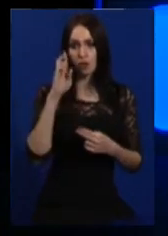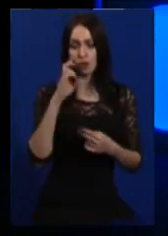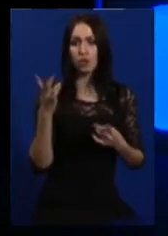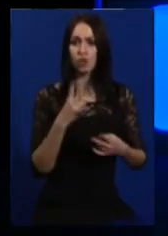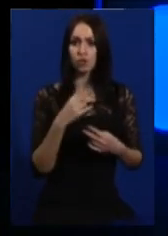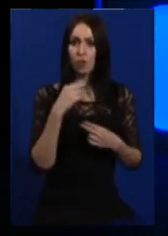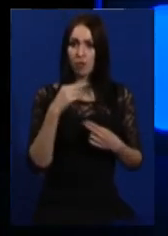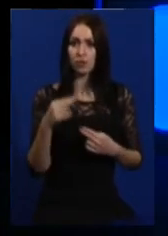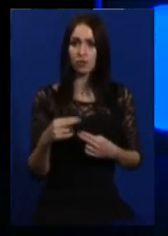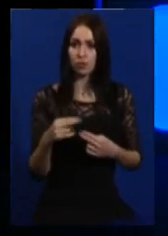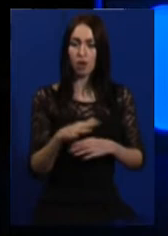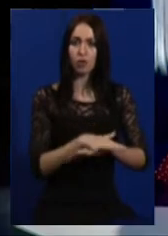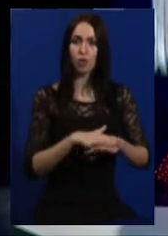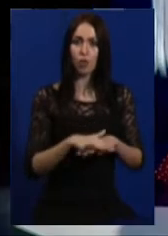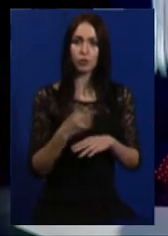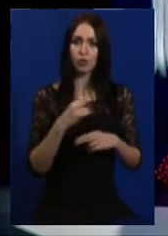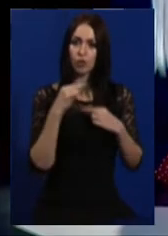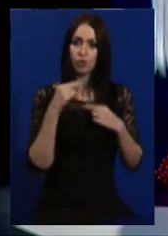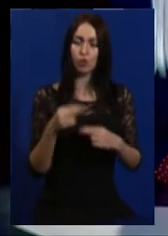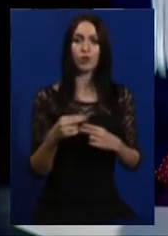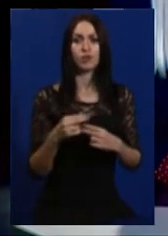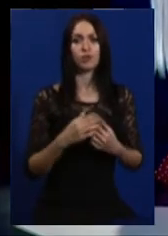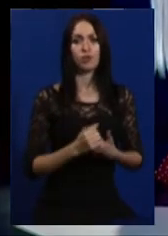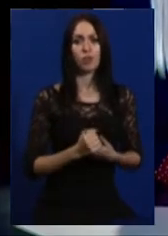свернутого существам а я